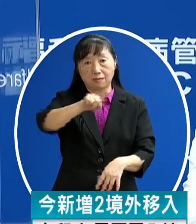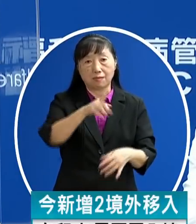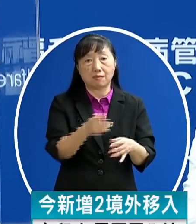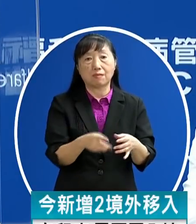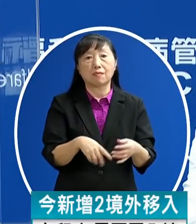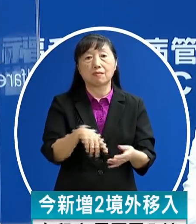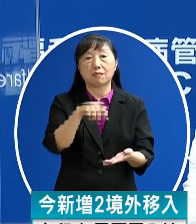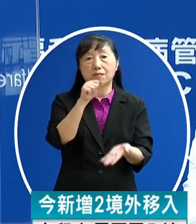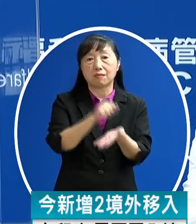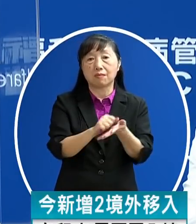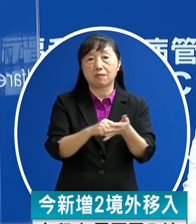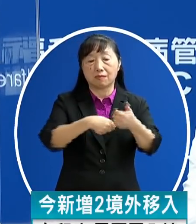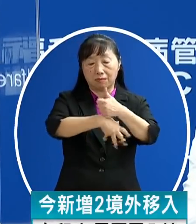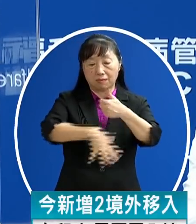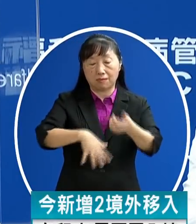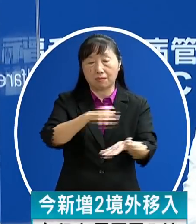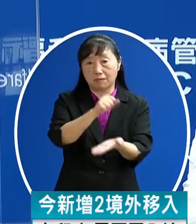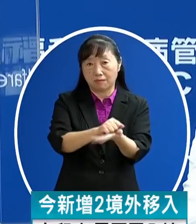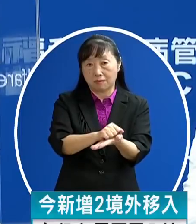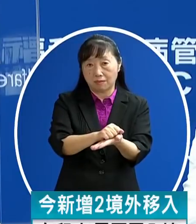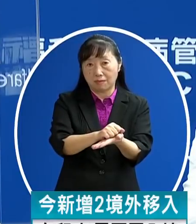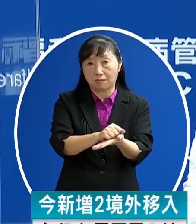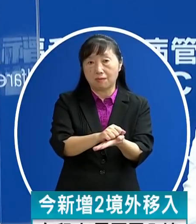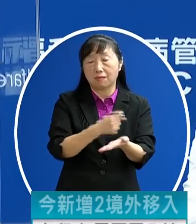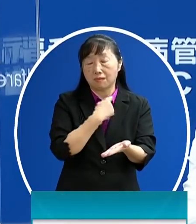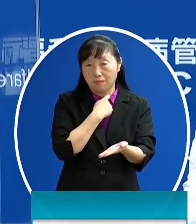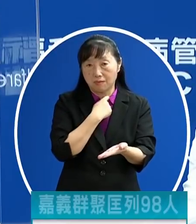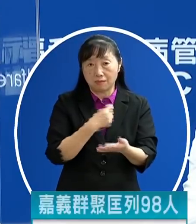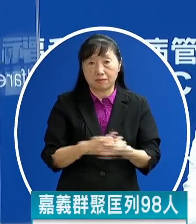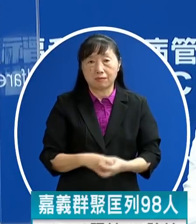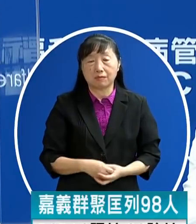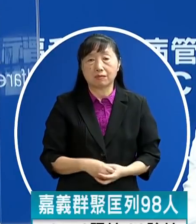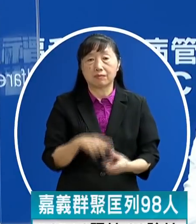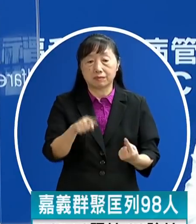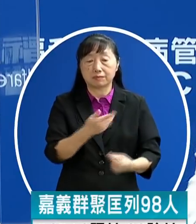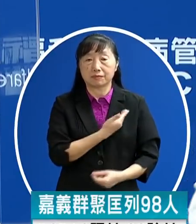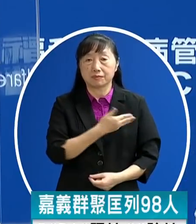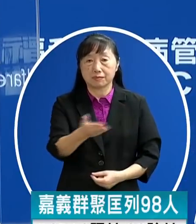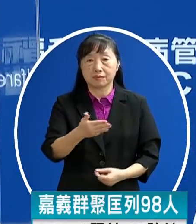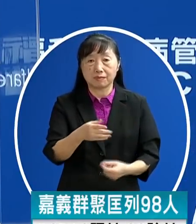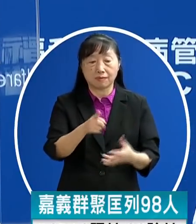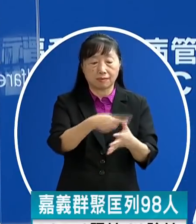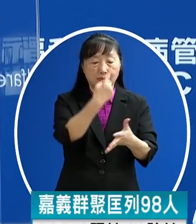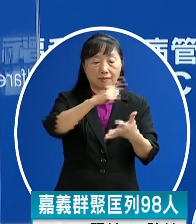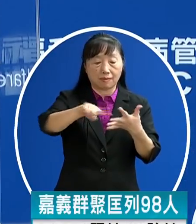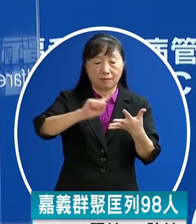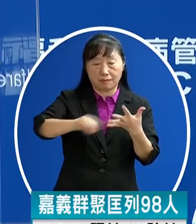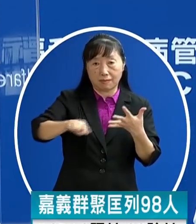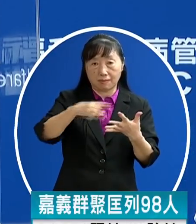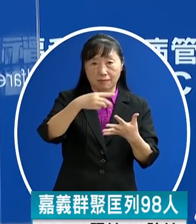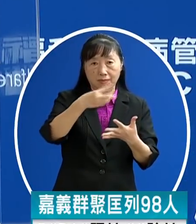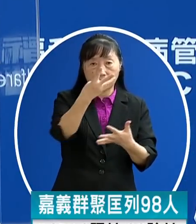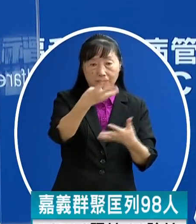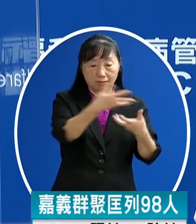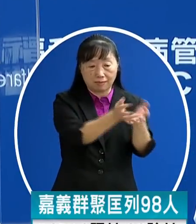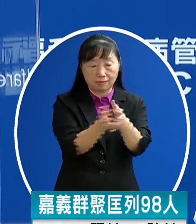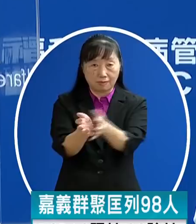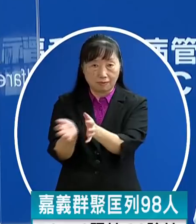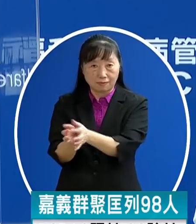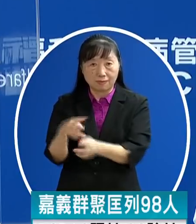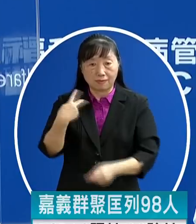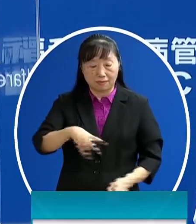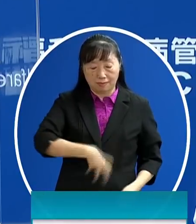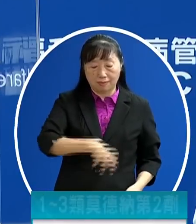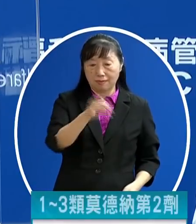意愿登记。大家知道我们前段时间有就是说让这三类跟孕妇能够第二期的